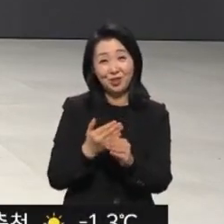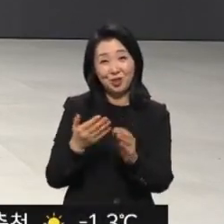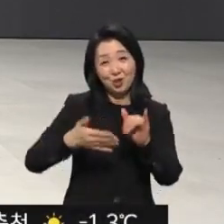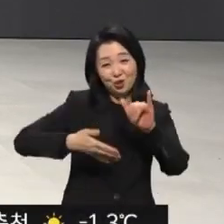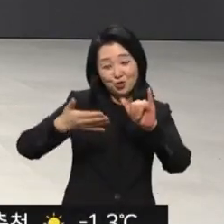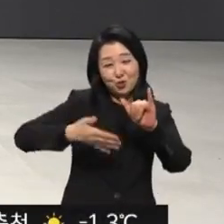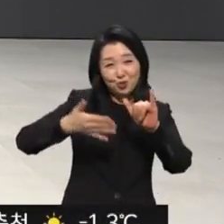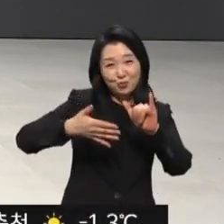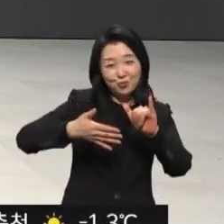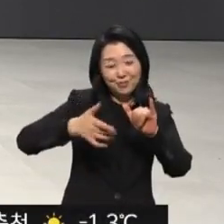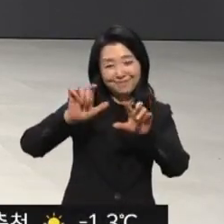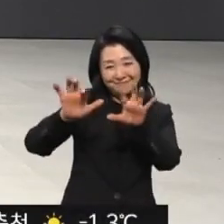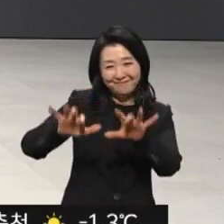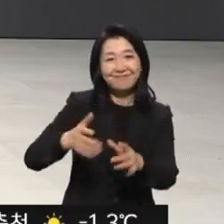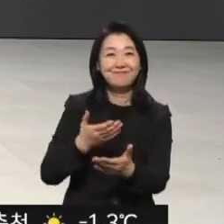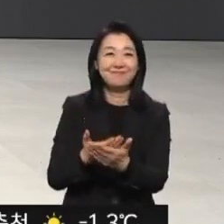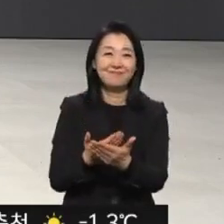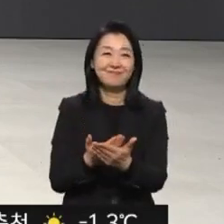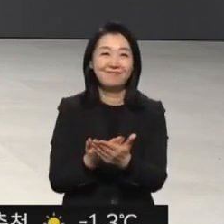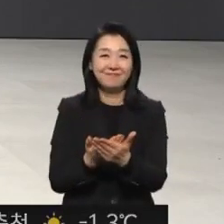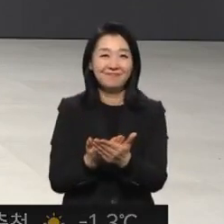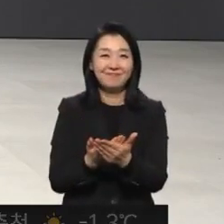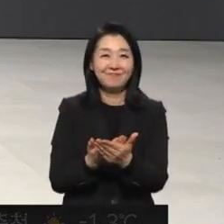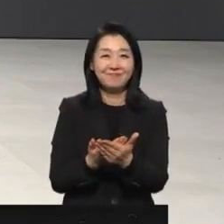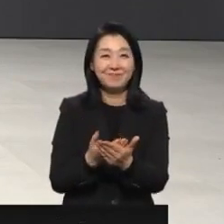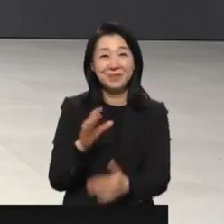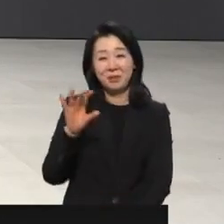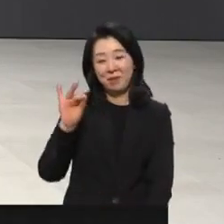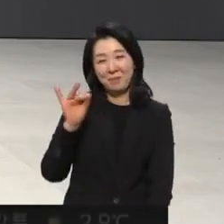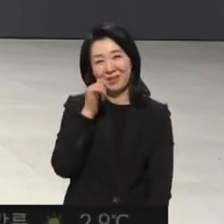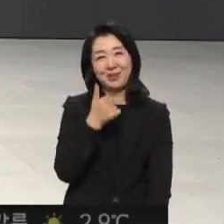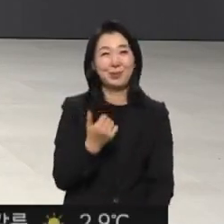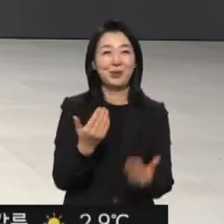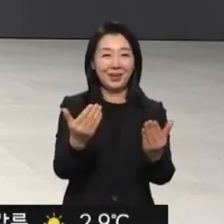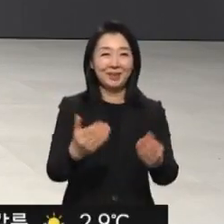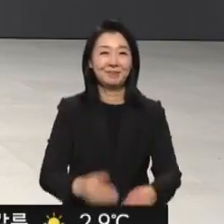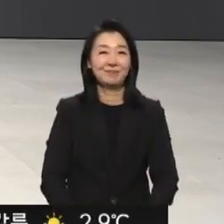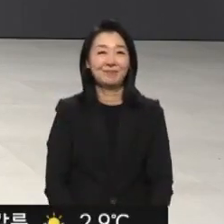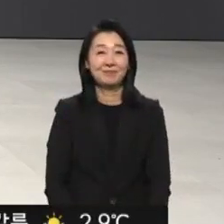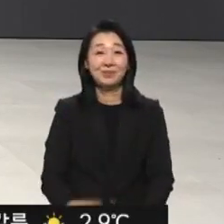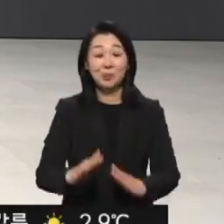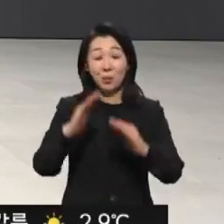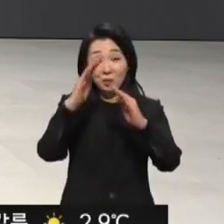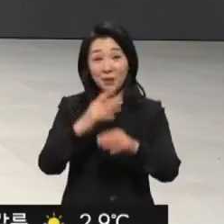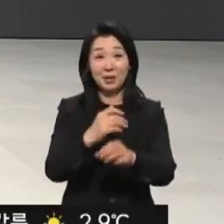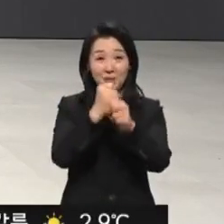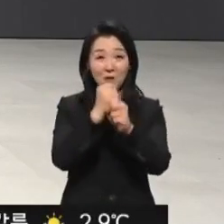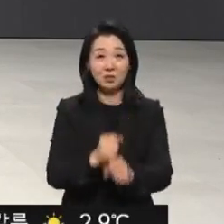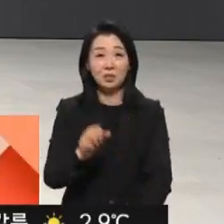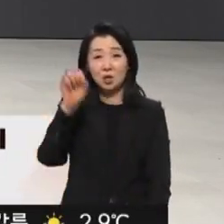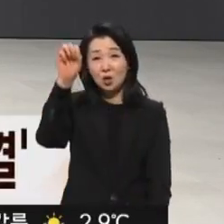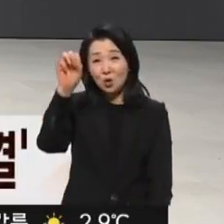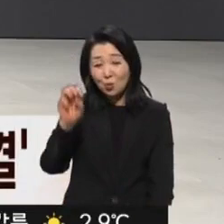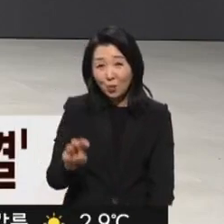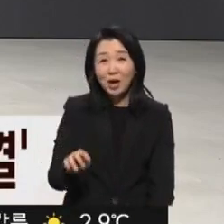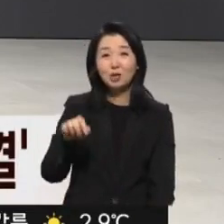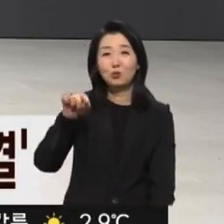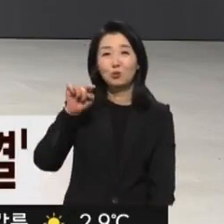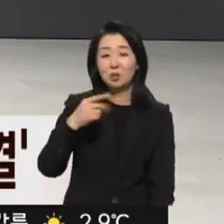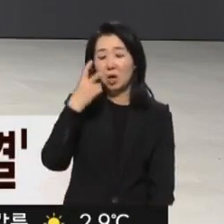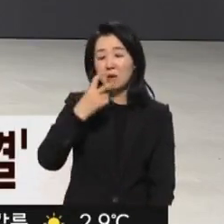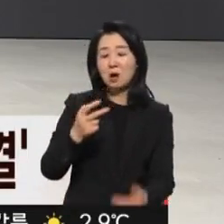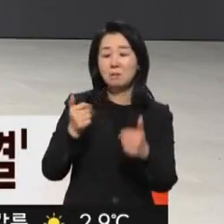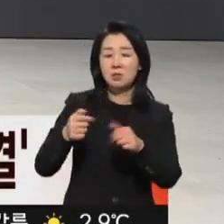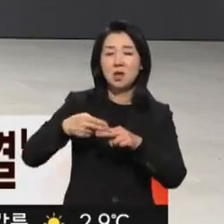유튜브 댓글창 열어서 의견 주시면 다정한 백반장이 소개를 해드릴 겁니다. 오늘 발제는 이렇게 정리합니다. 광주에서